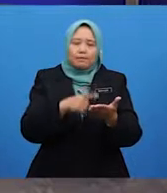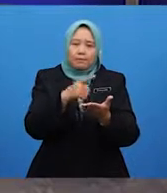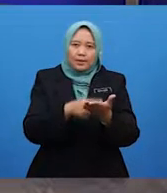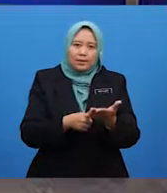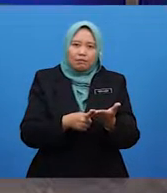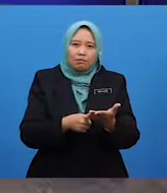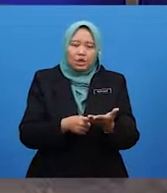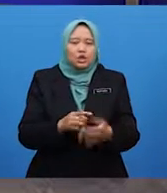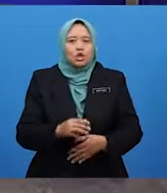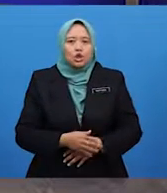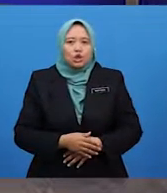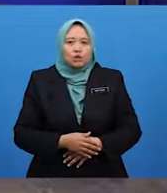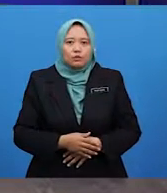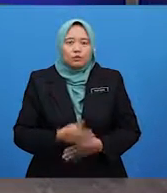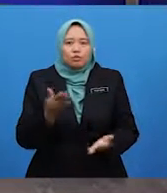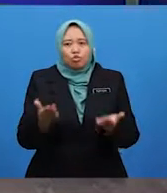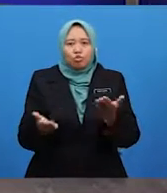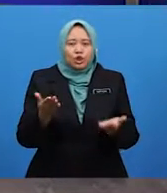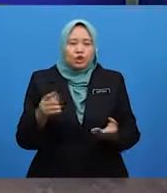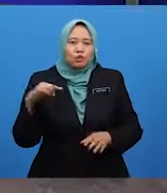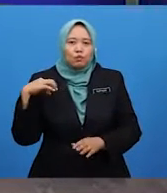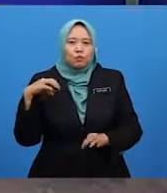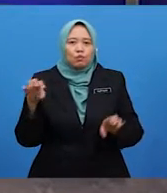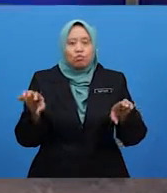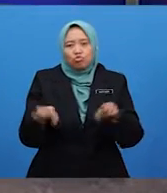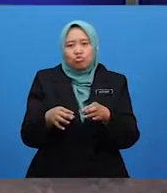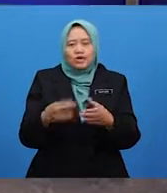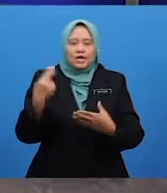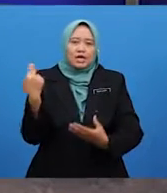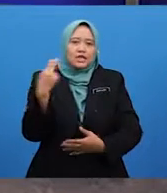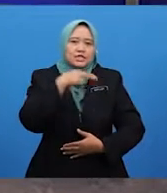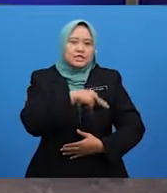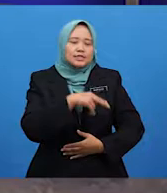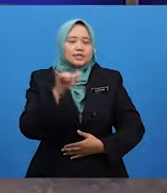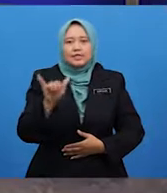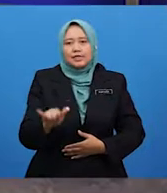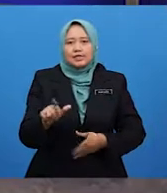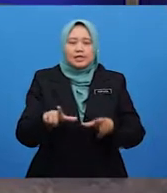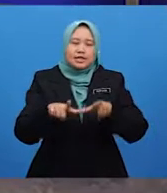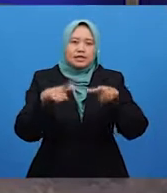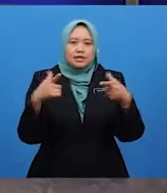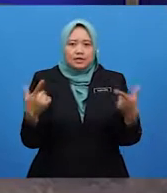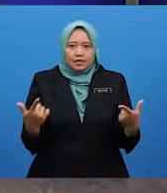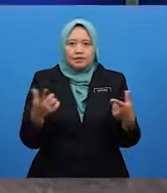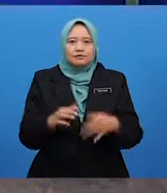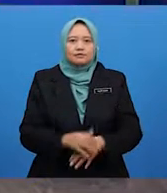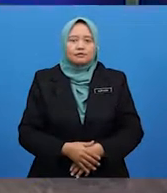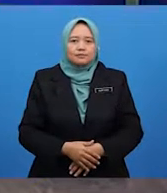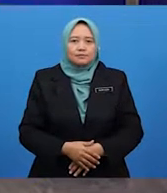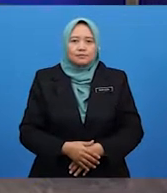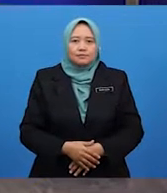jalannya lurus, bila tak ada guru tu ibarat tak ada lampu. Bengkong. Tak ada lampu boleh tersasar. Betul. Kalau naik kereta tu boleh